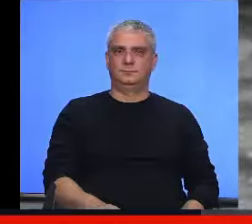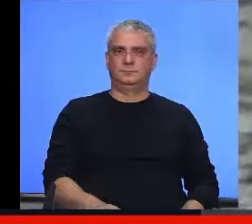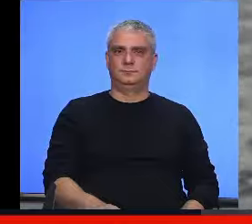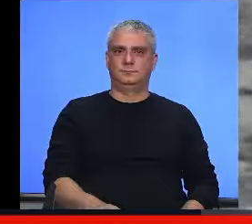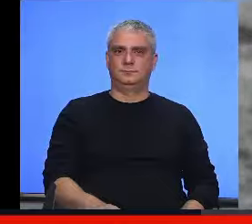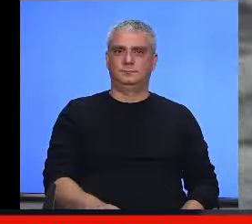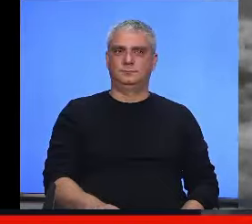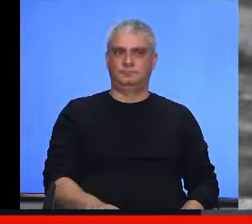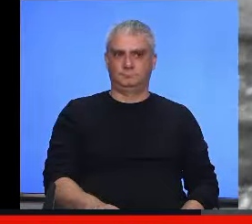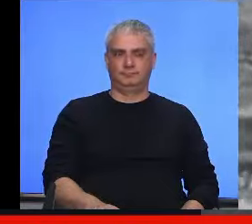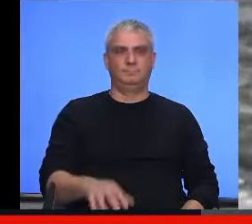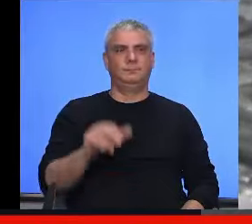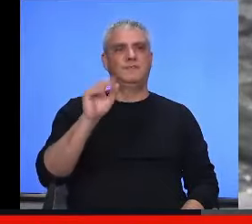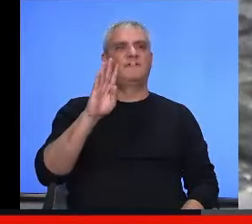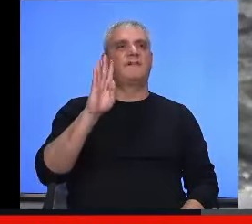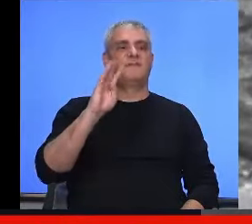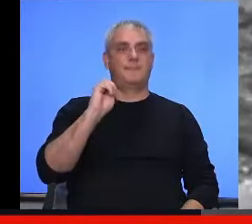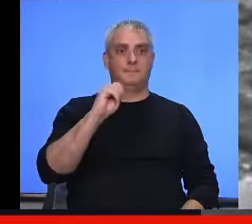אביבים